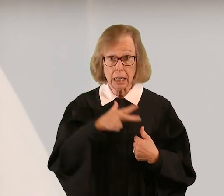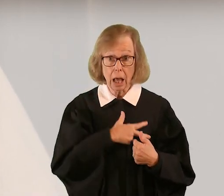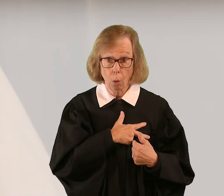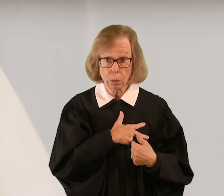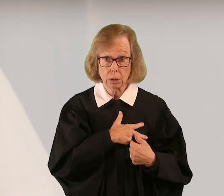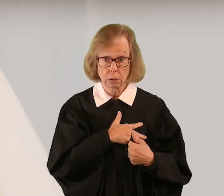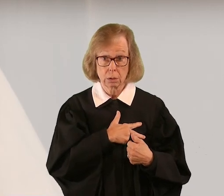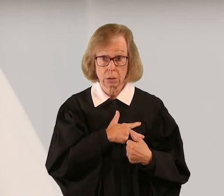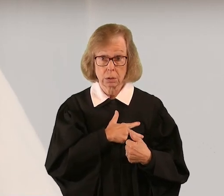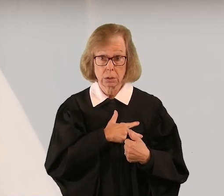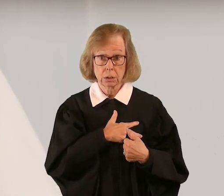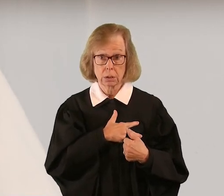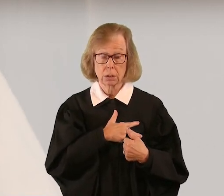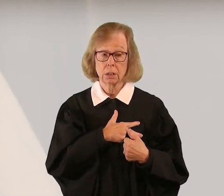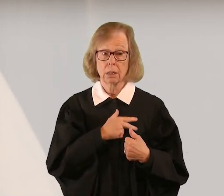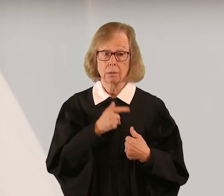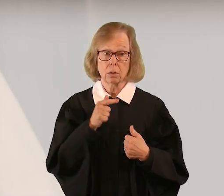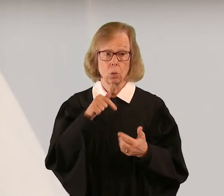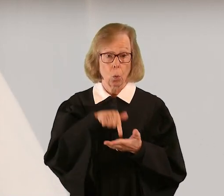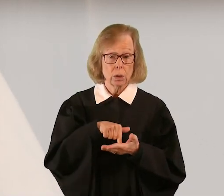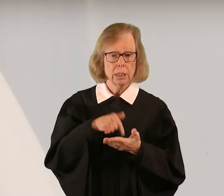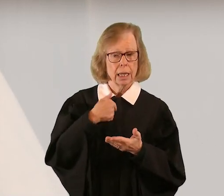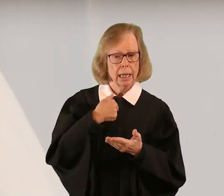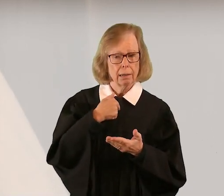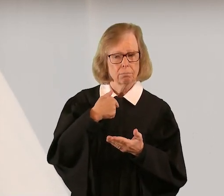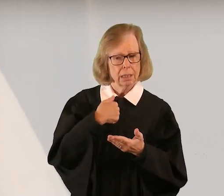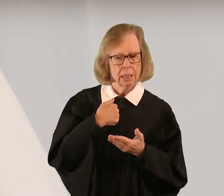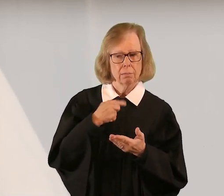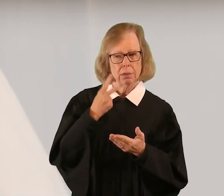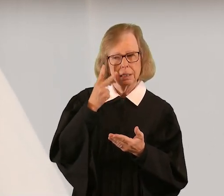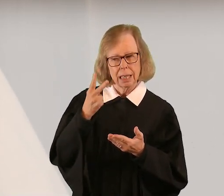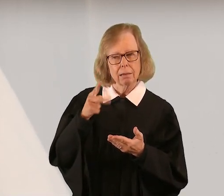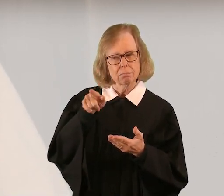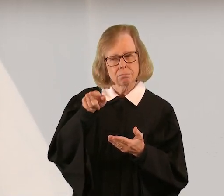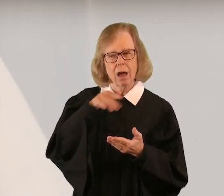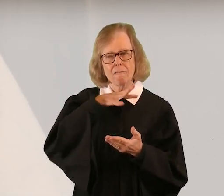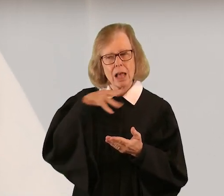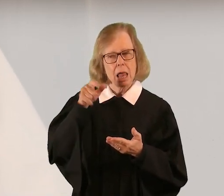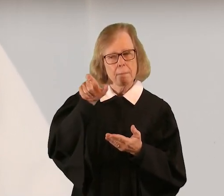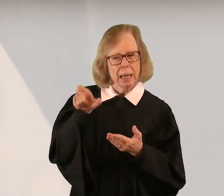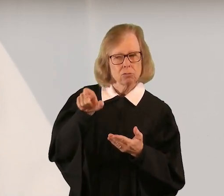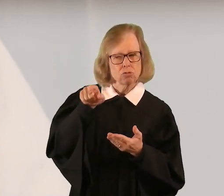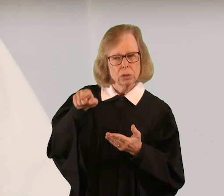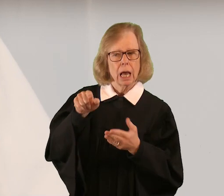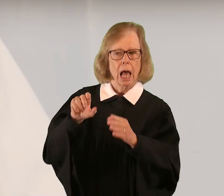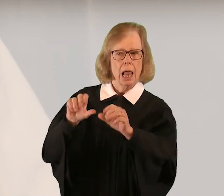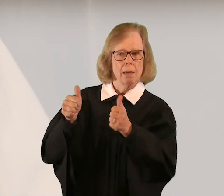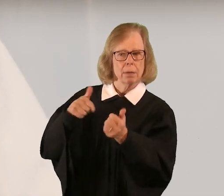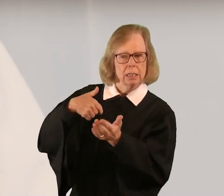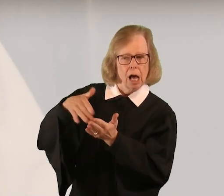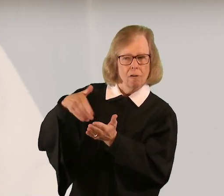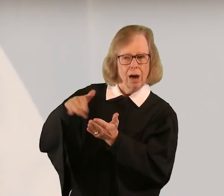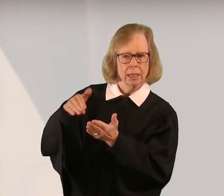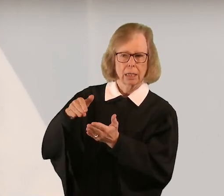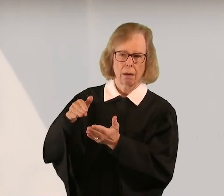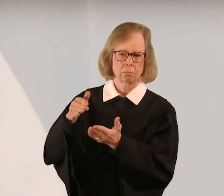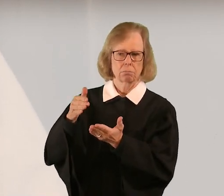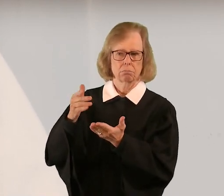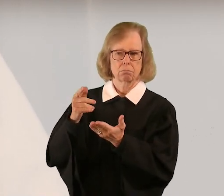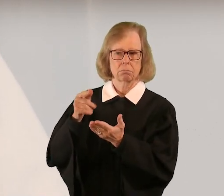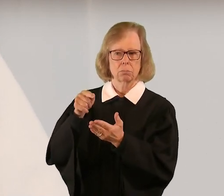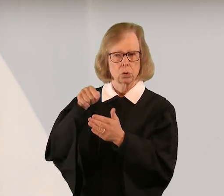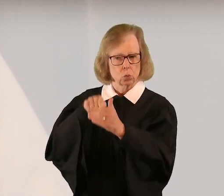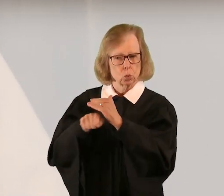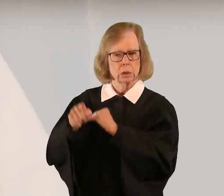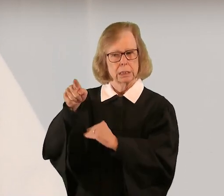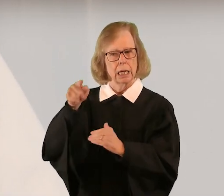denn ich habe viele Menschen gesehen, deren Leben weiterging, eben durch den